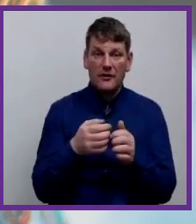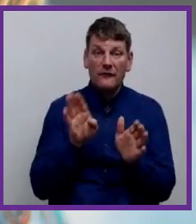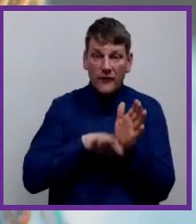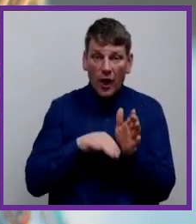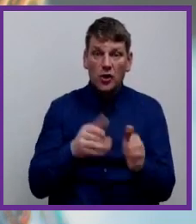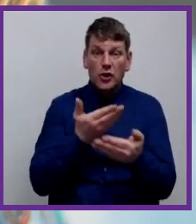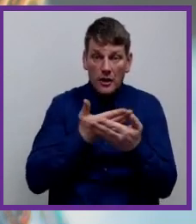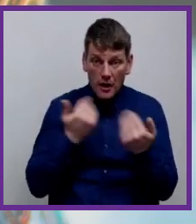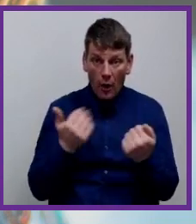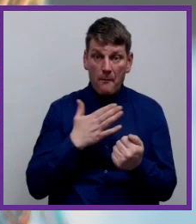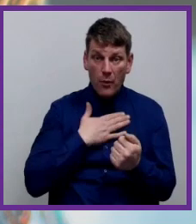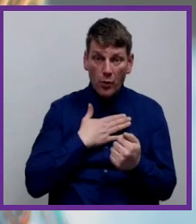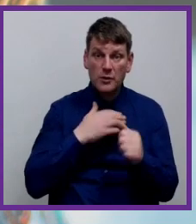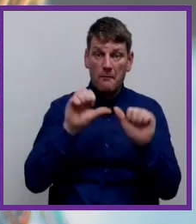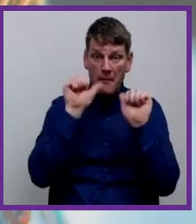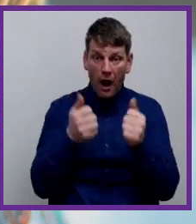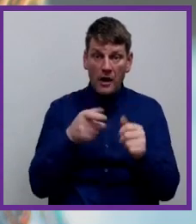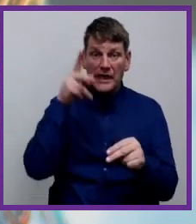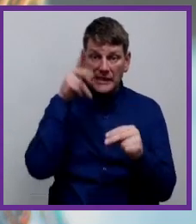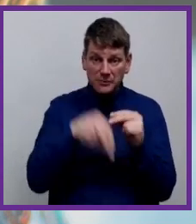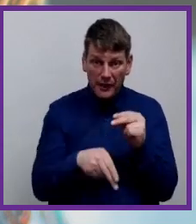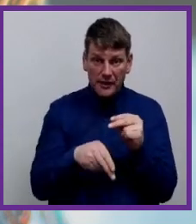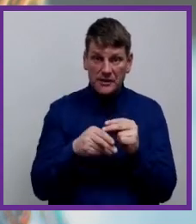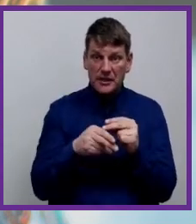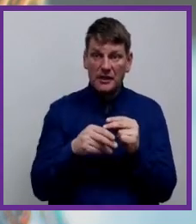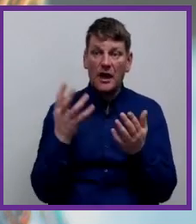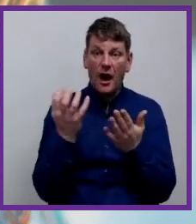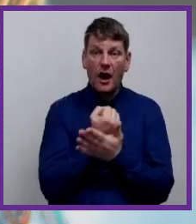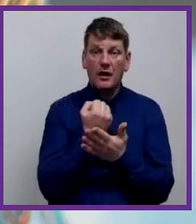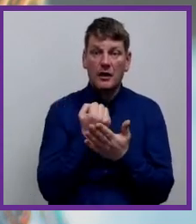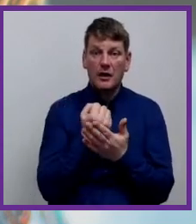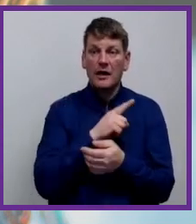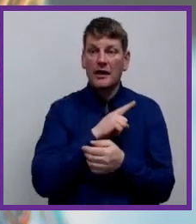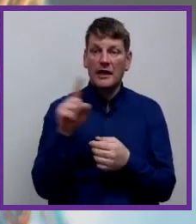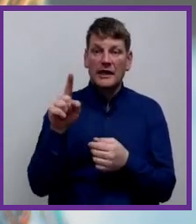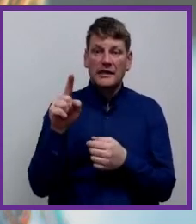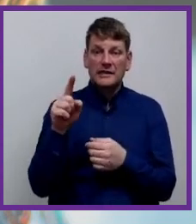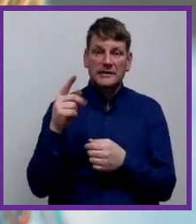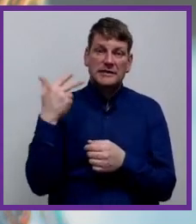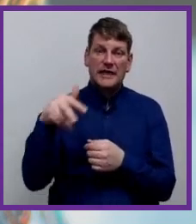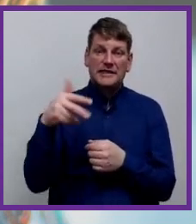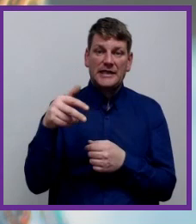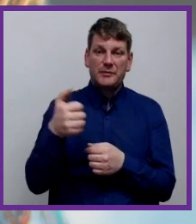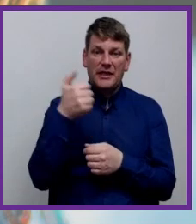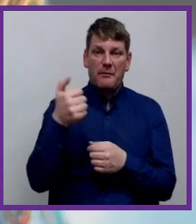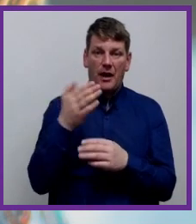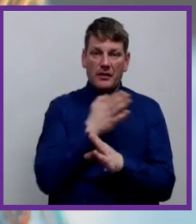nav. Mūsu māksla izbeidzās ar līdz 30. Gadiem.